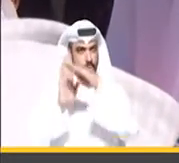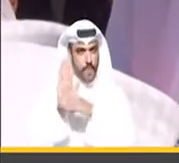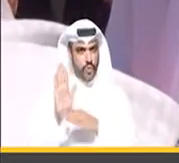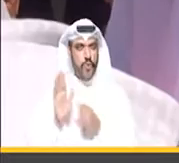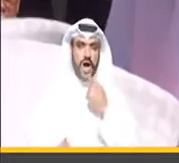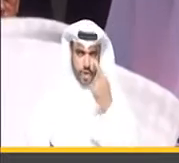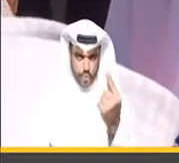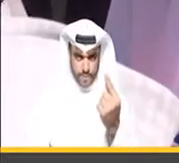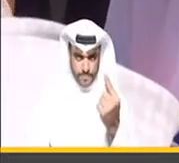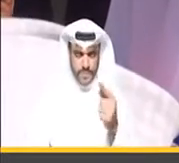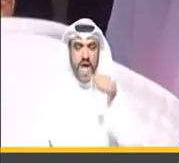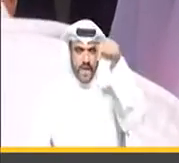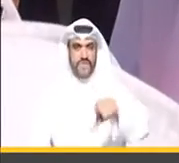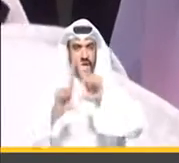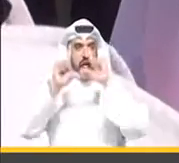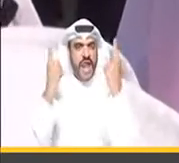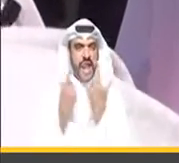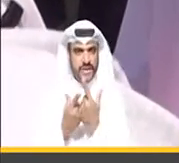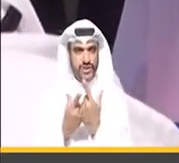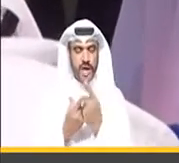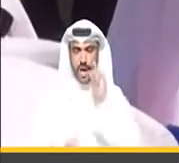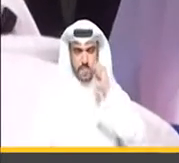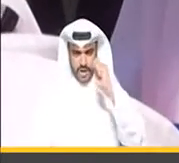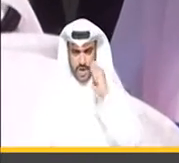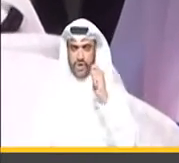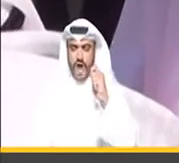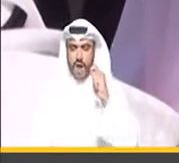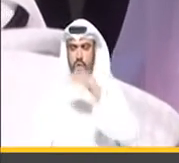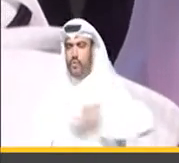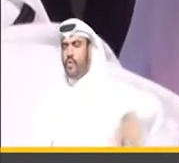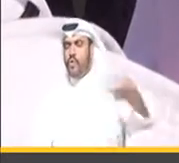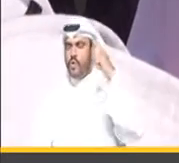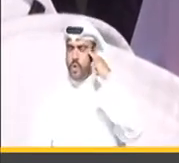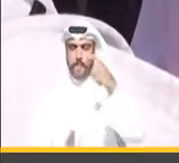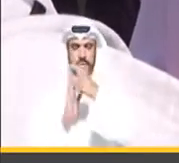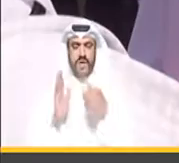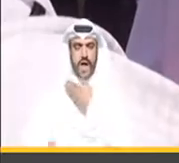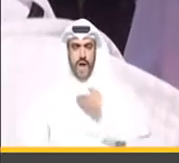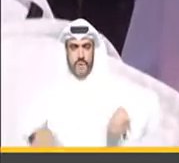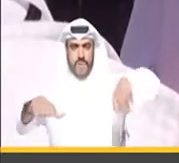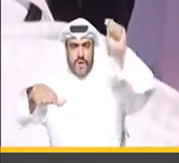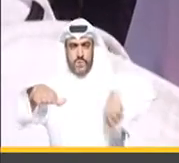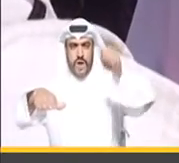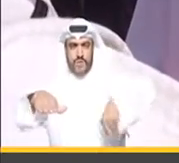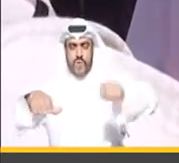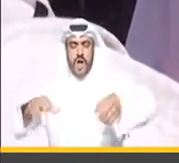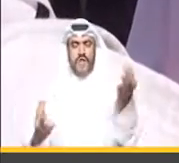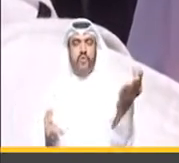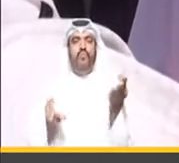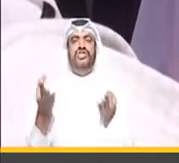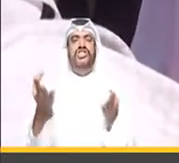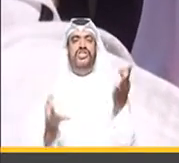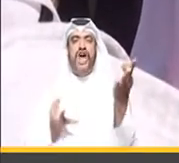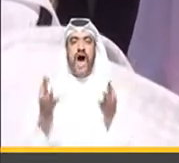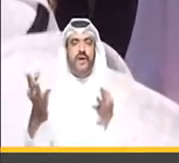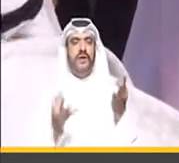يذكر في لجنة من رجال أفاضل وكلهم قانونيين، يرأسهم سعادة المستشار سلطان ماجد أبو